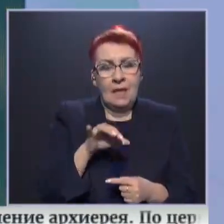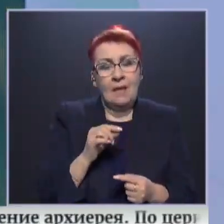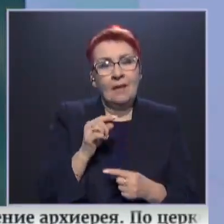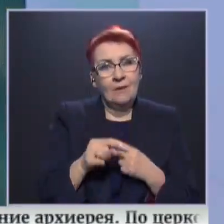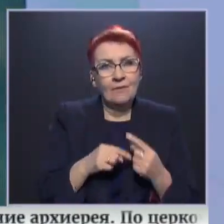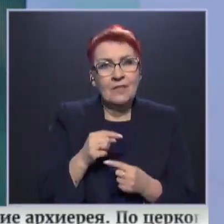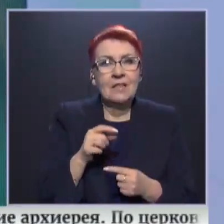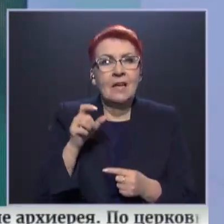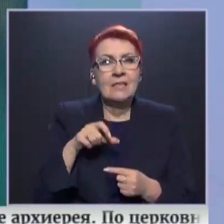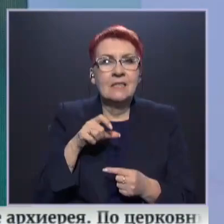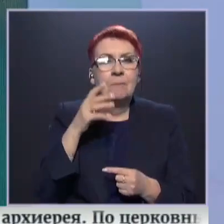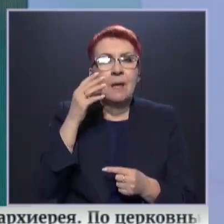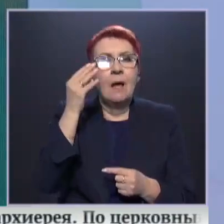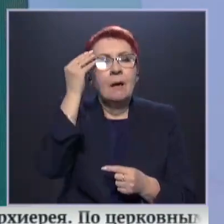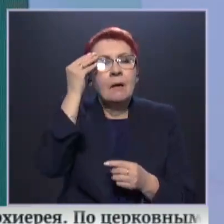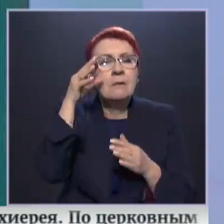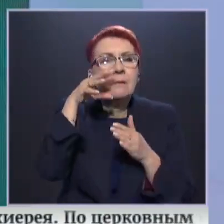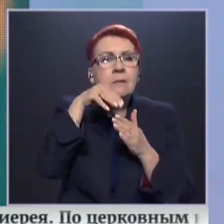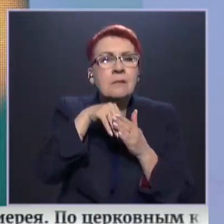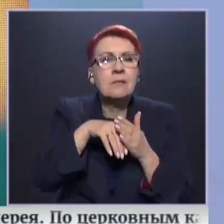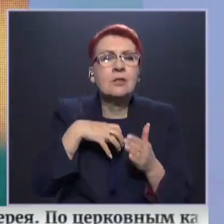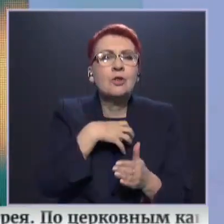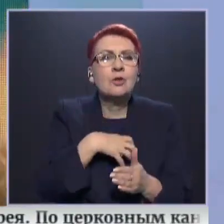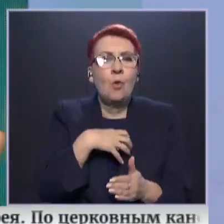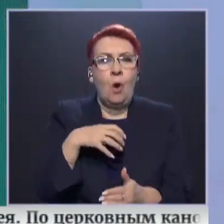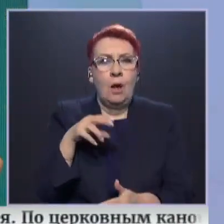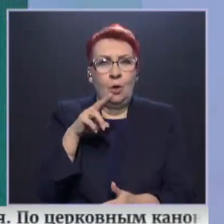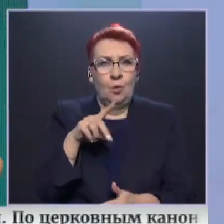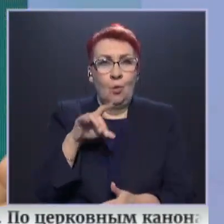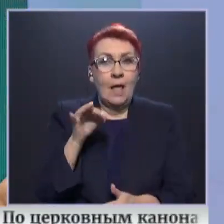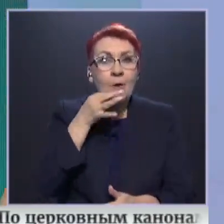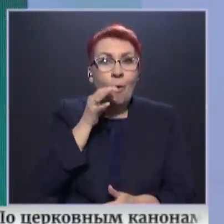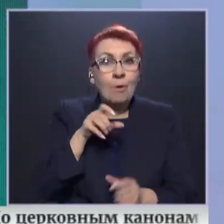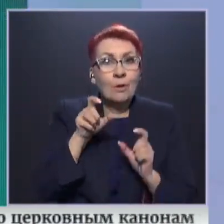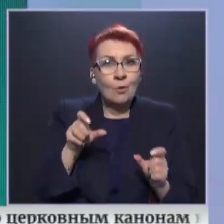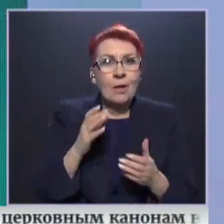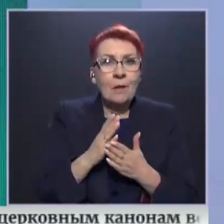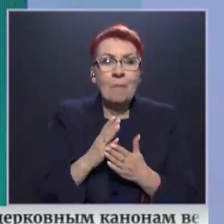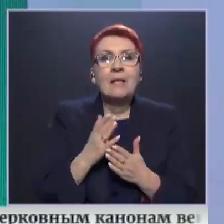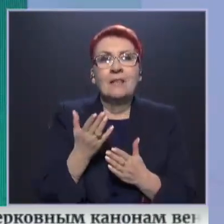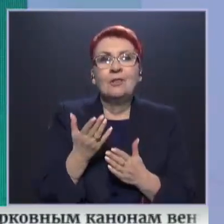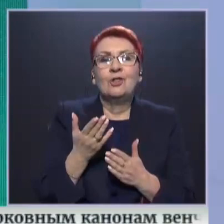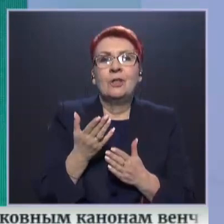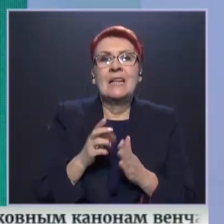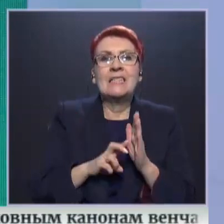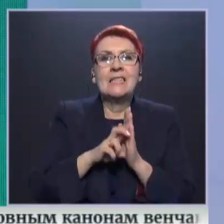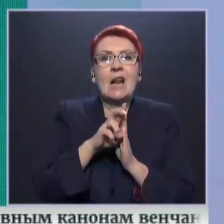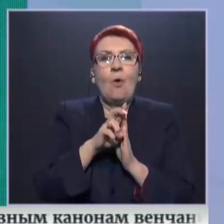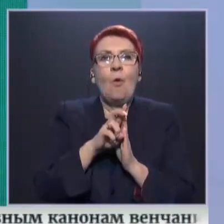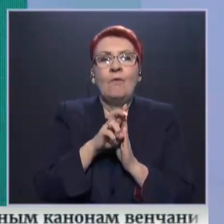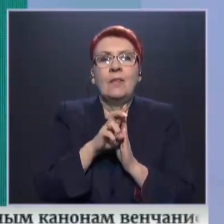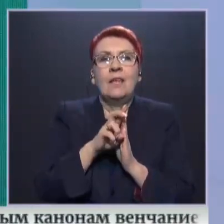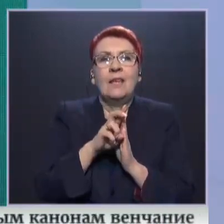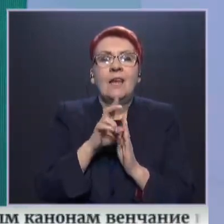себе содержит соль Духа Святого, и опытные люди, имеющие церковный вкус, тотчас